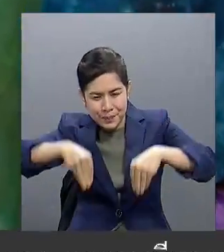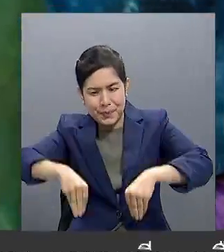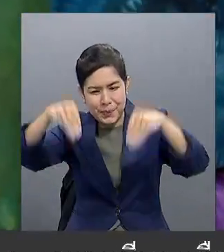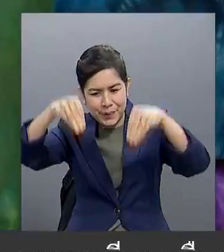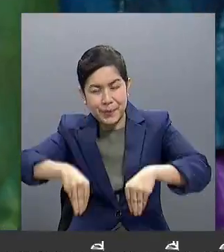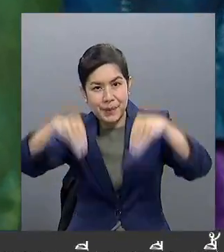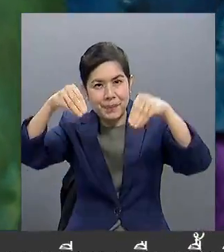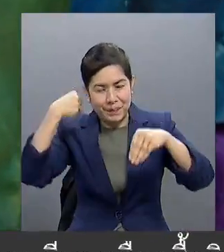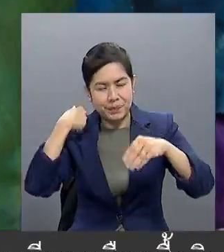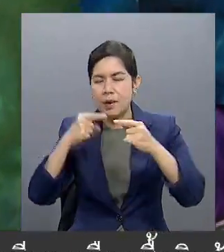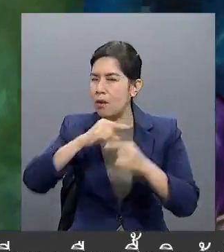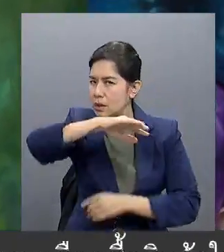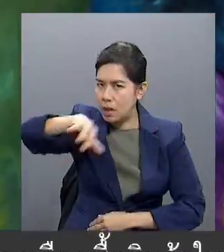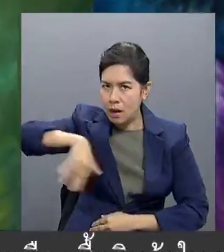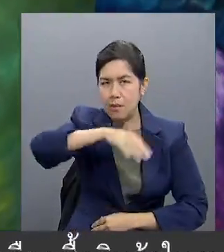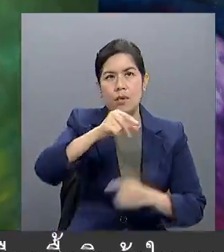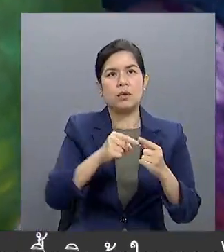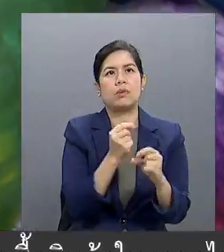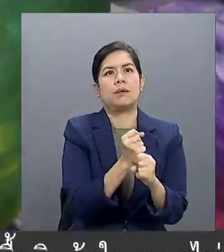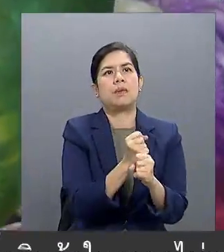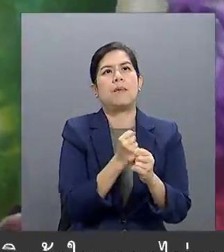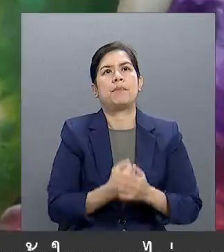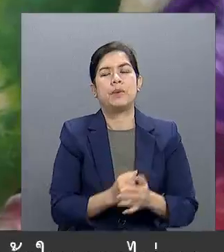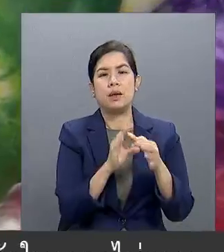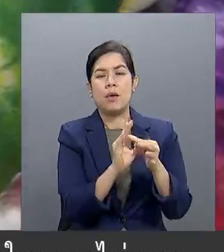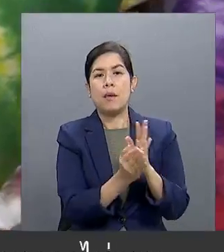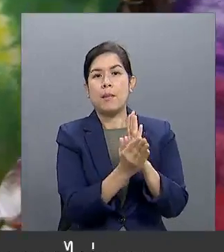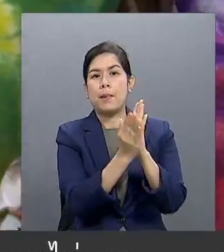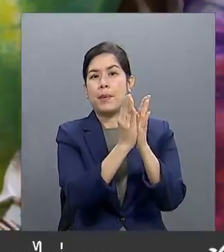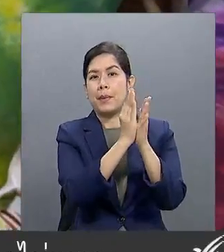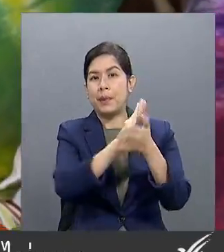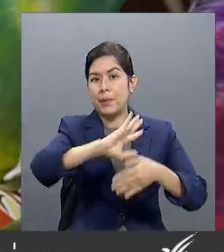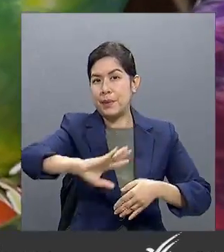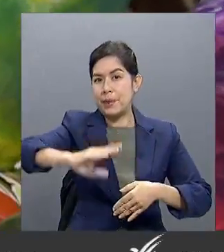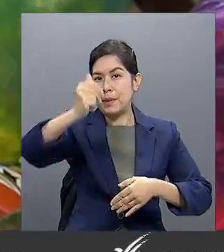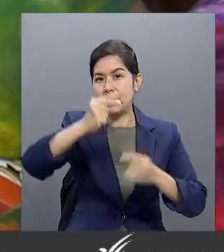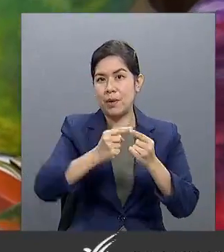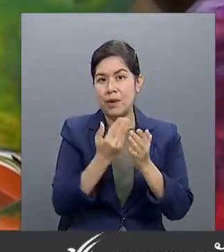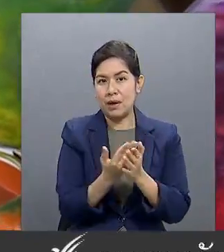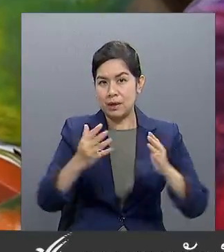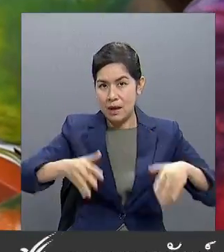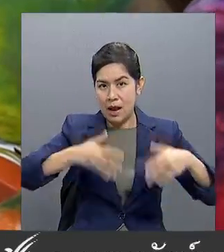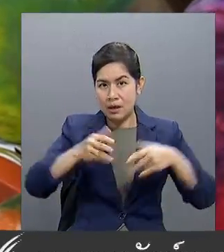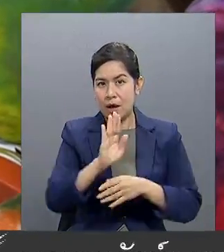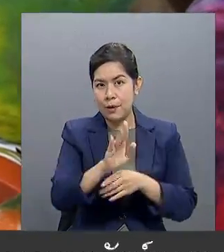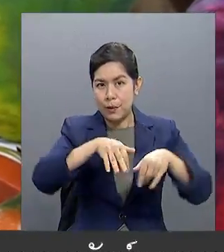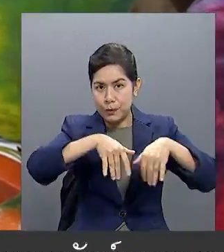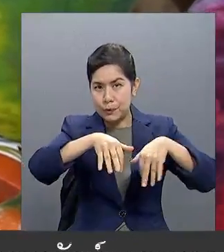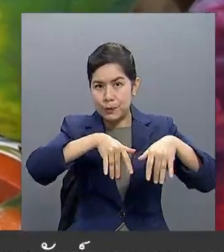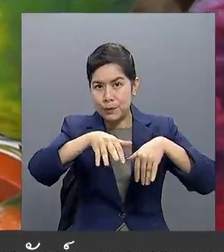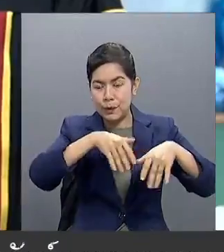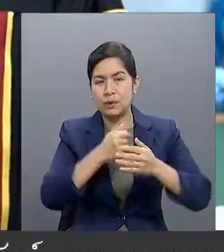มดเลยนะคะเราพบว่าการพัฒนาที่จะยกระดับรายได้ของชุมชนนะคะถ้าเราพัฒนาแค่ส่วนใดส่วนหนึ่งเนี่ยมันจะไม่คร